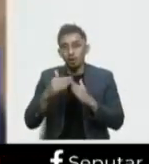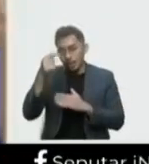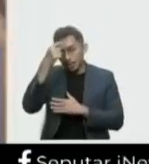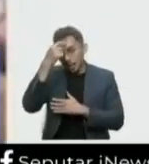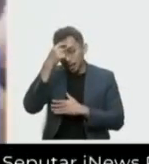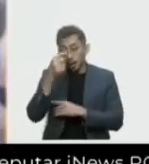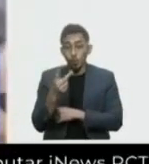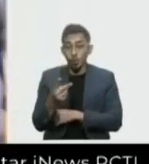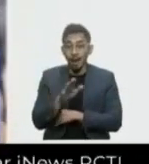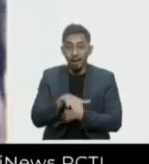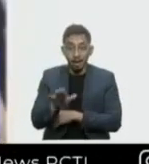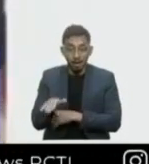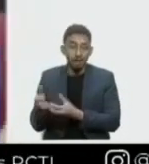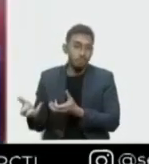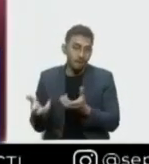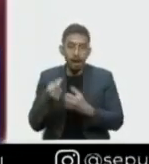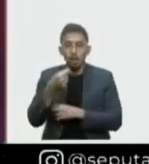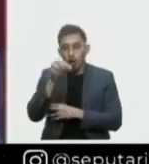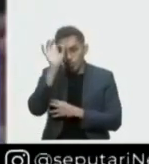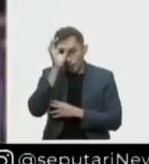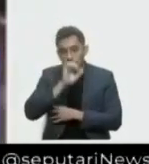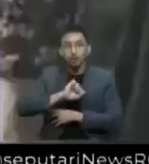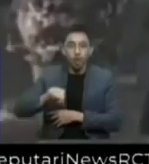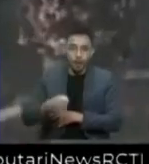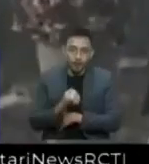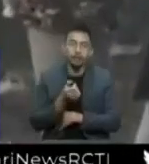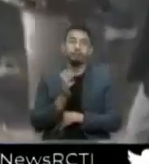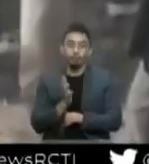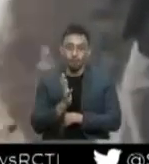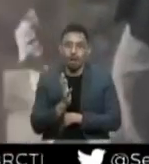diamankan, sementara otak pelaku pembunuhan yang juga suami korban kini DPO